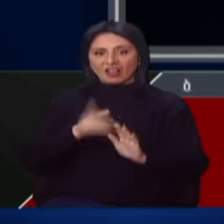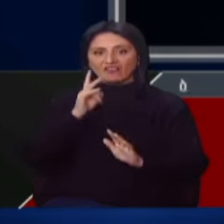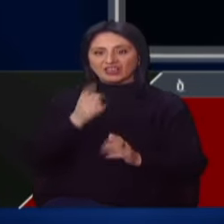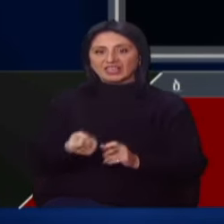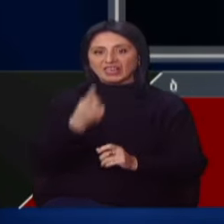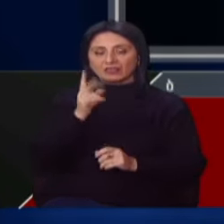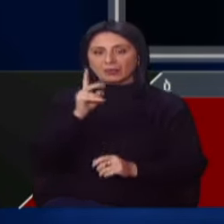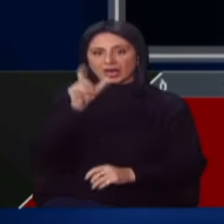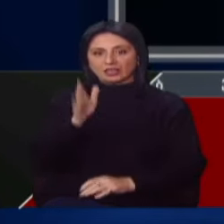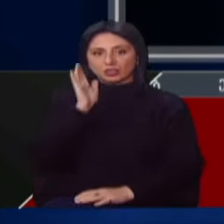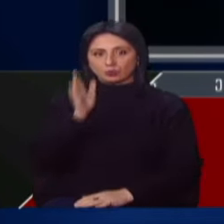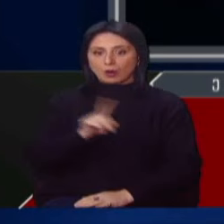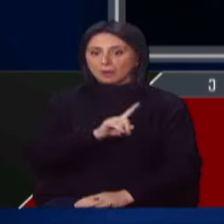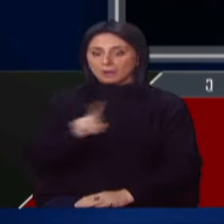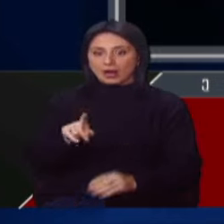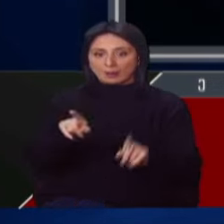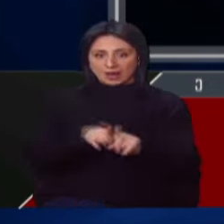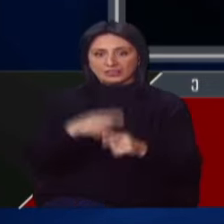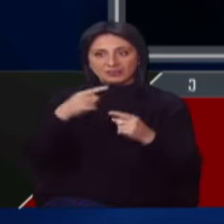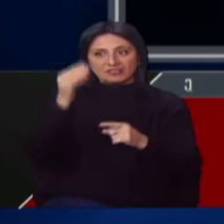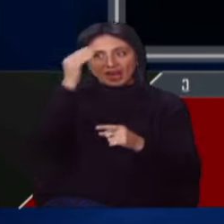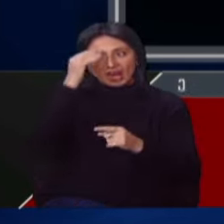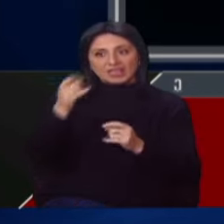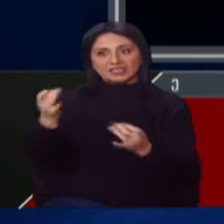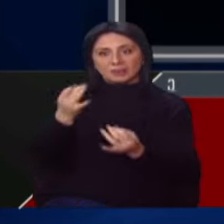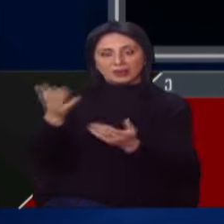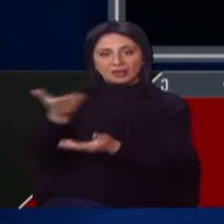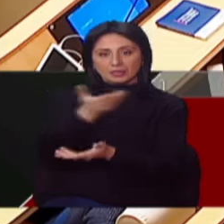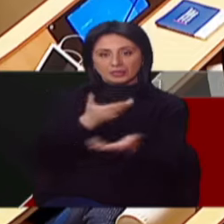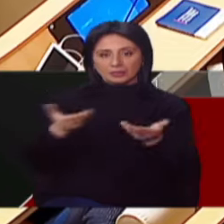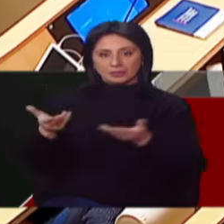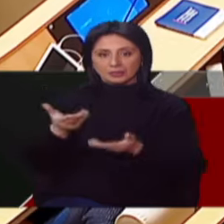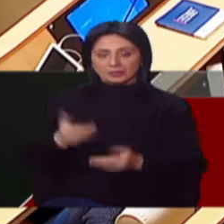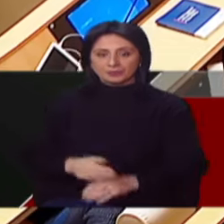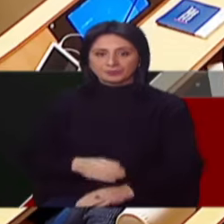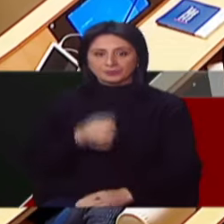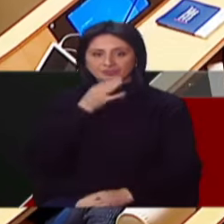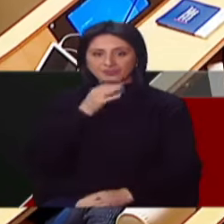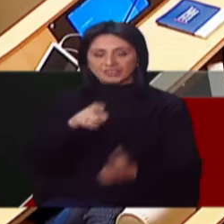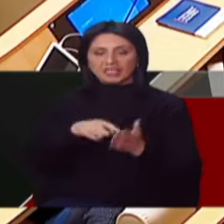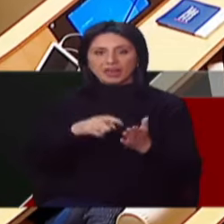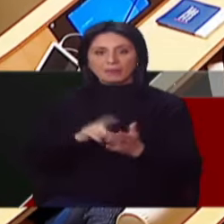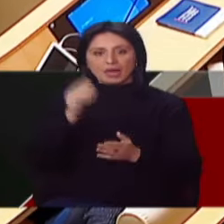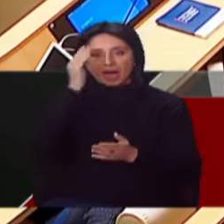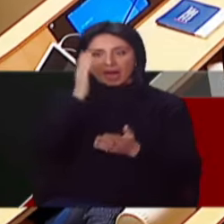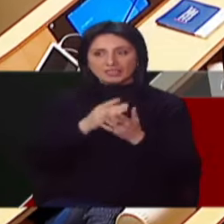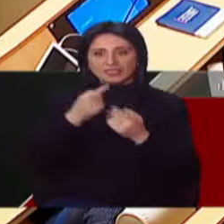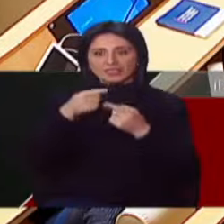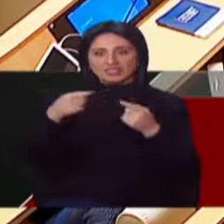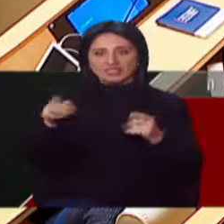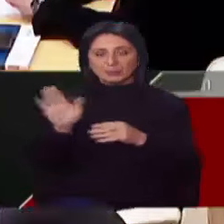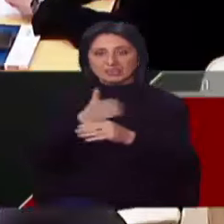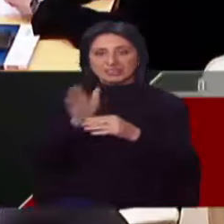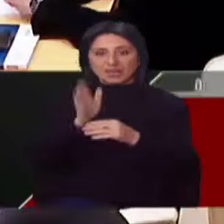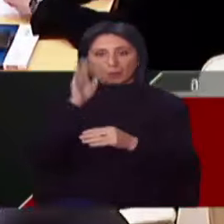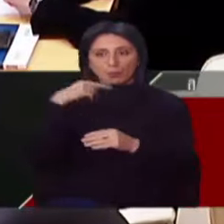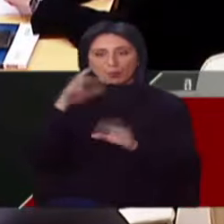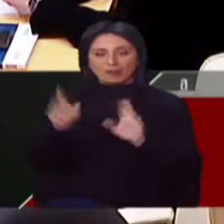იკვეთება ასეთ კანდიდატად, მაგრამ ასევე სხვების აზრის გაგება მაინტერესებს. Ვიდრე ის გაერკვევა რა აზრის არიან სხვები ცალკე